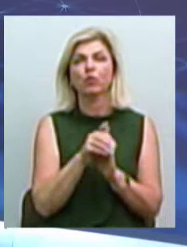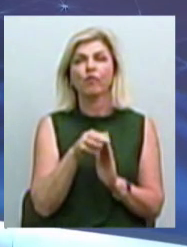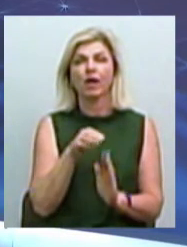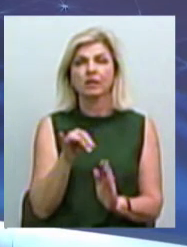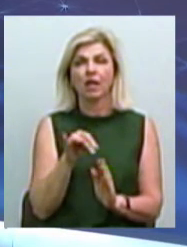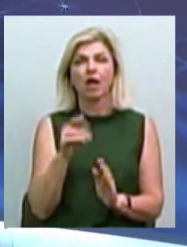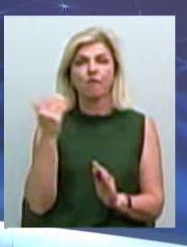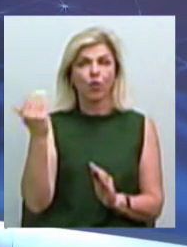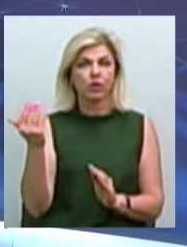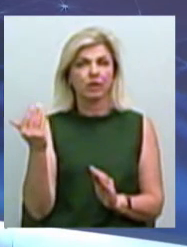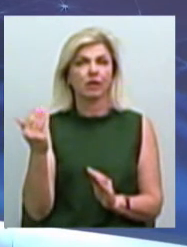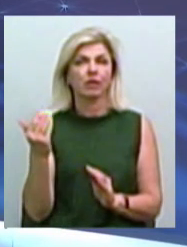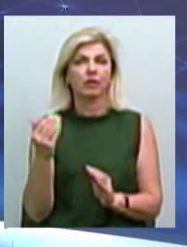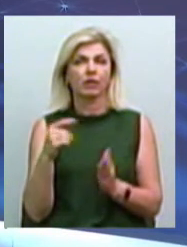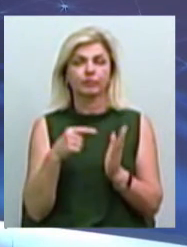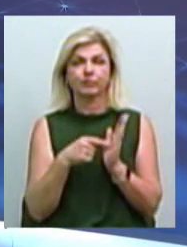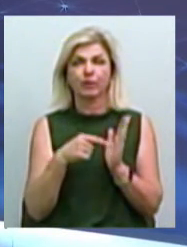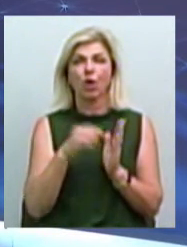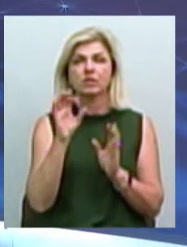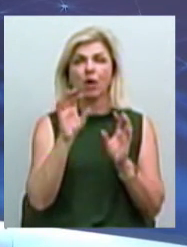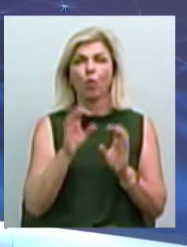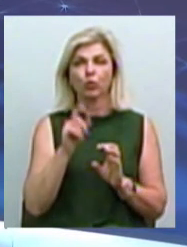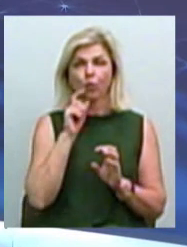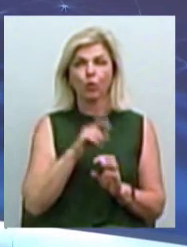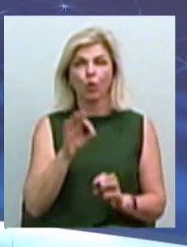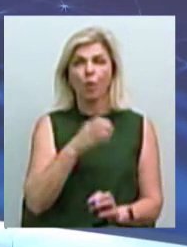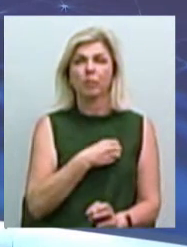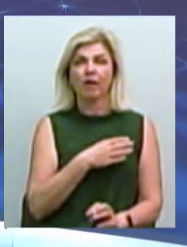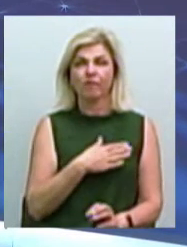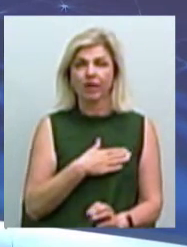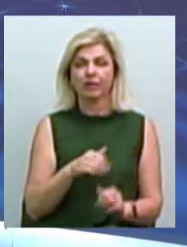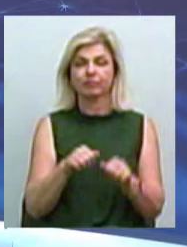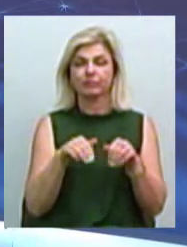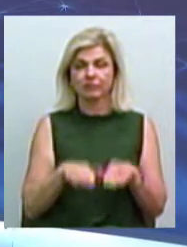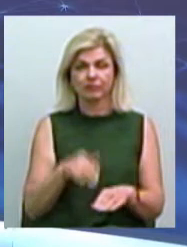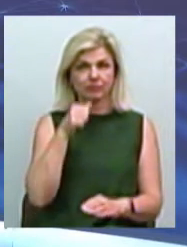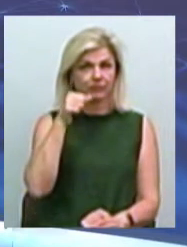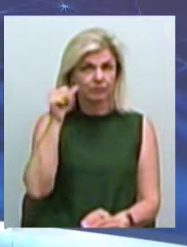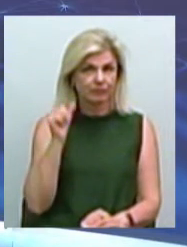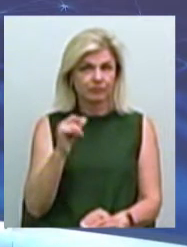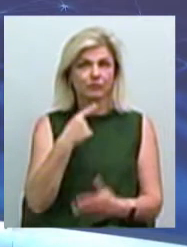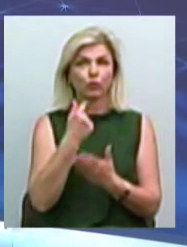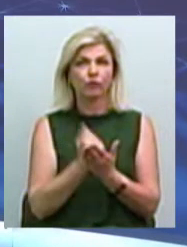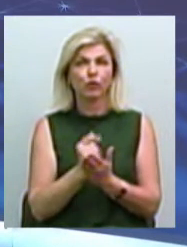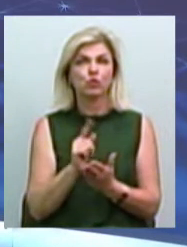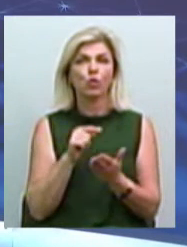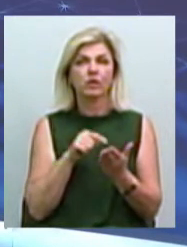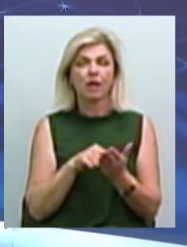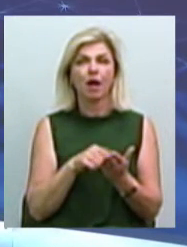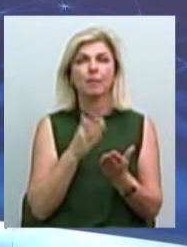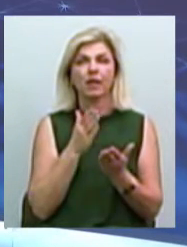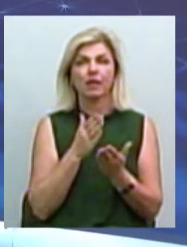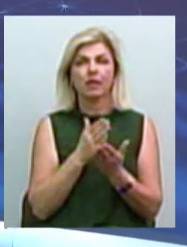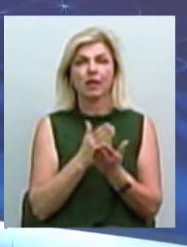вони посилаються на закон України про приватизацію державного і комунального майна, прийнятий минулого року, і стверджують, що там міститься